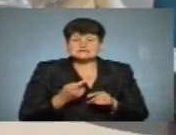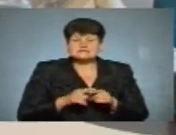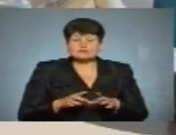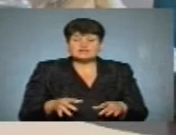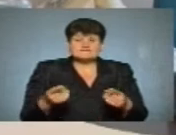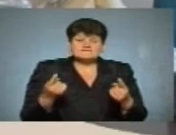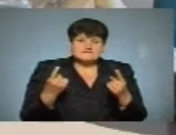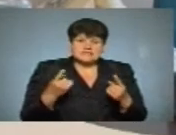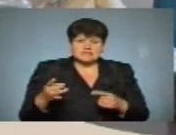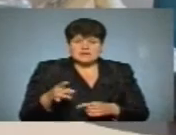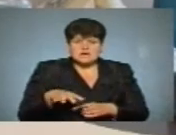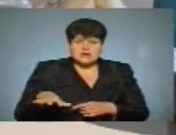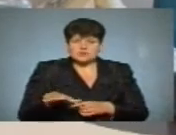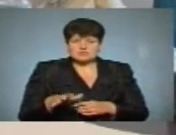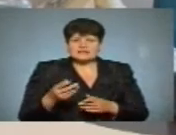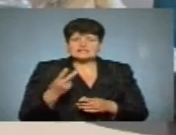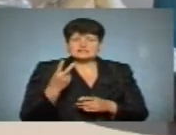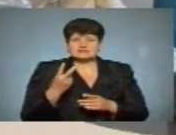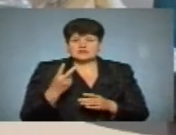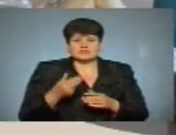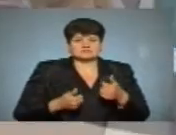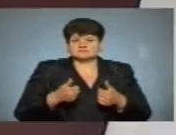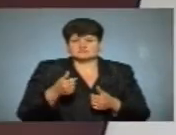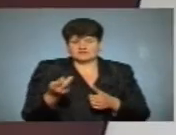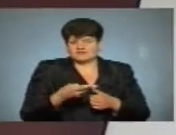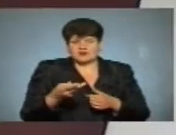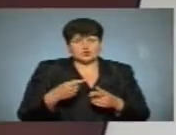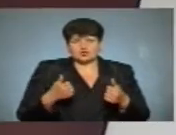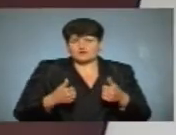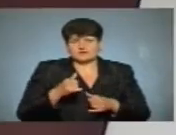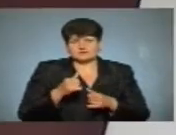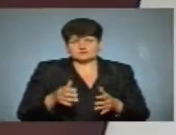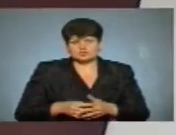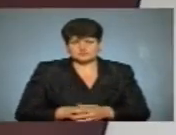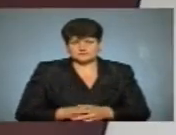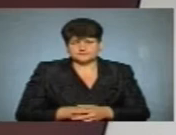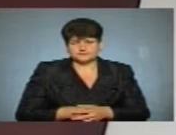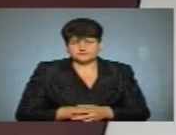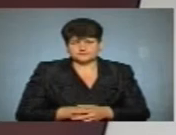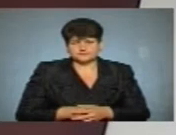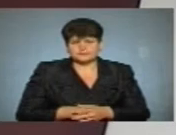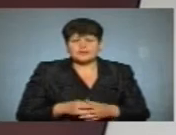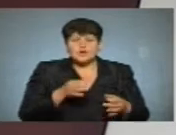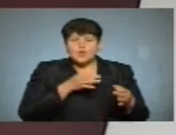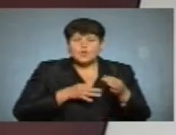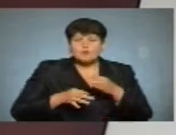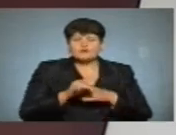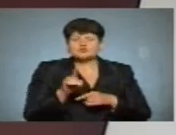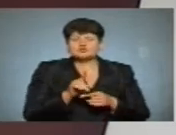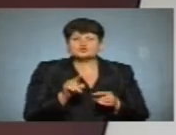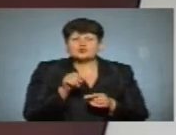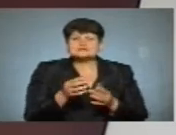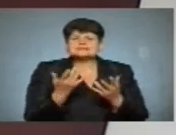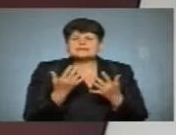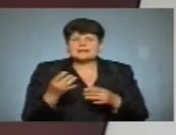великий район, який цих два просто з ним конкурувати не можуть. Обговорення щодо того, скільки